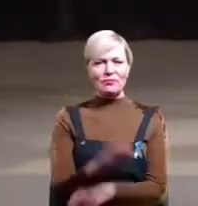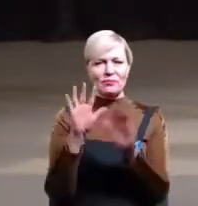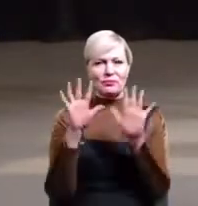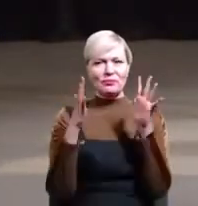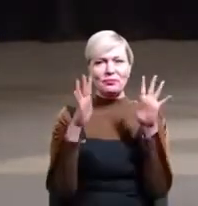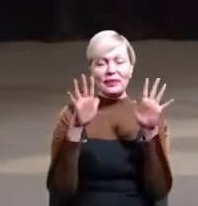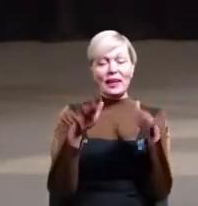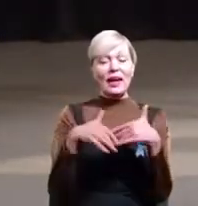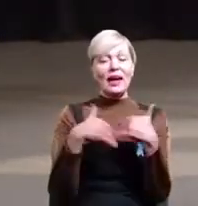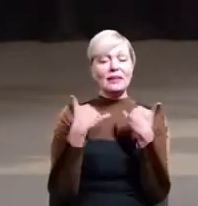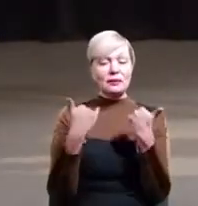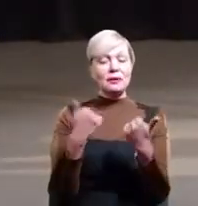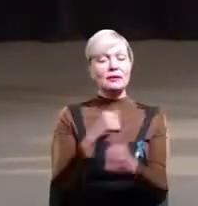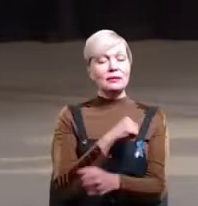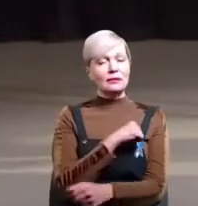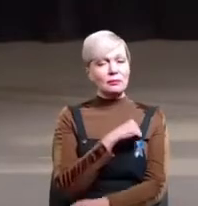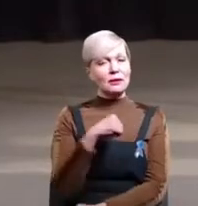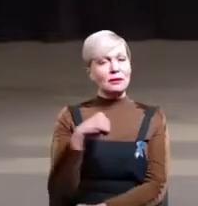Самостоятельно.